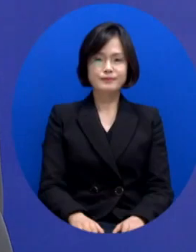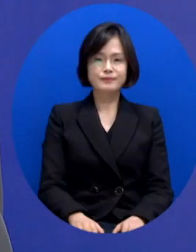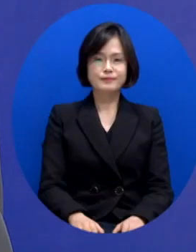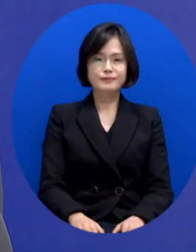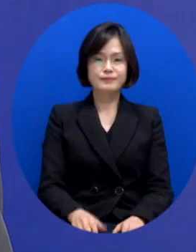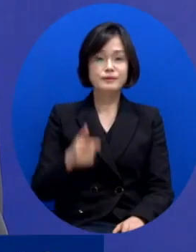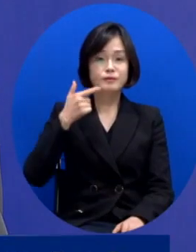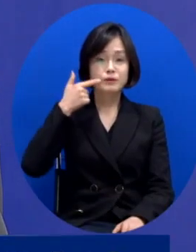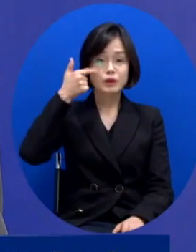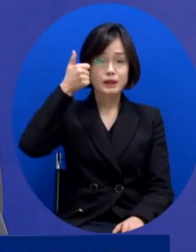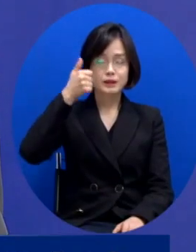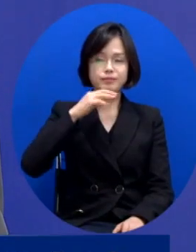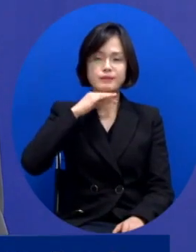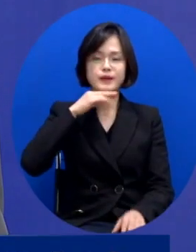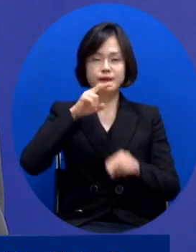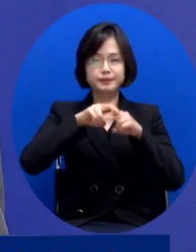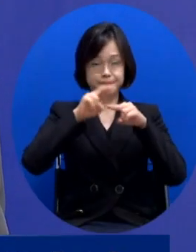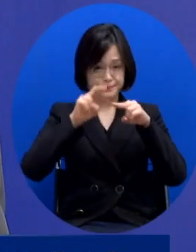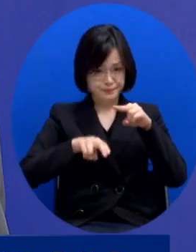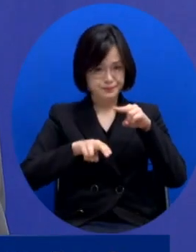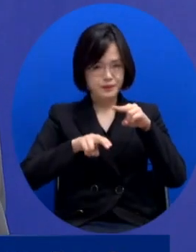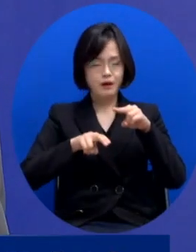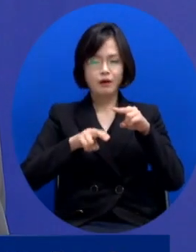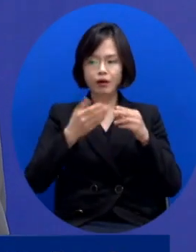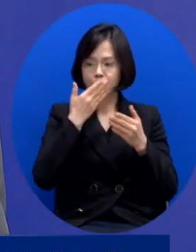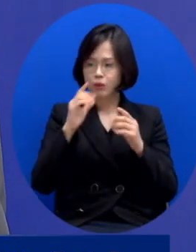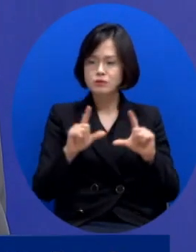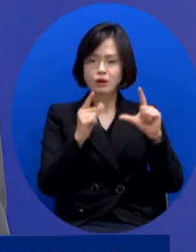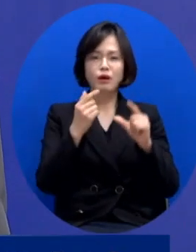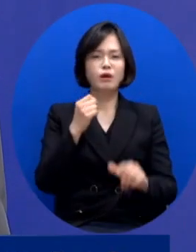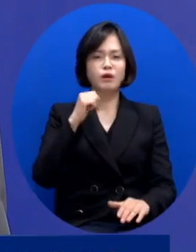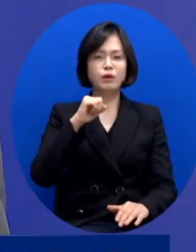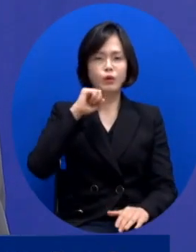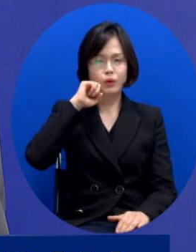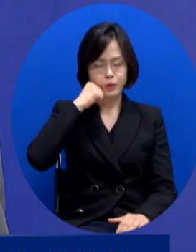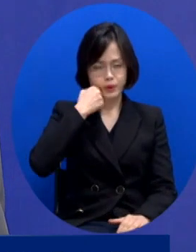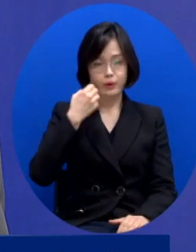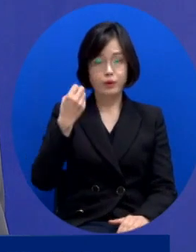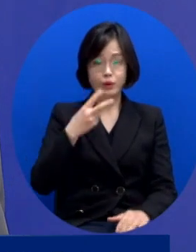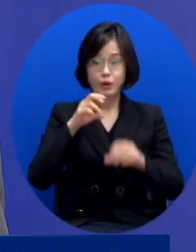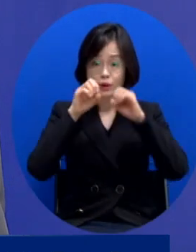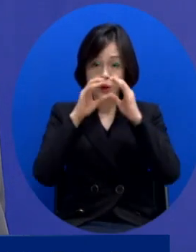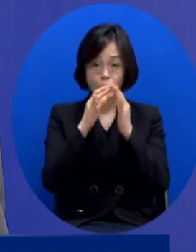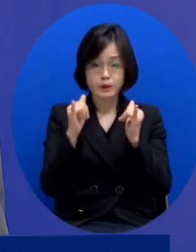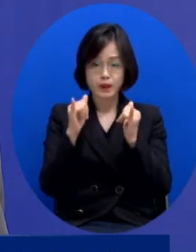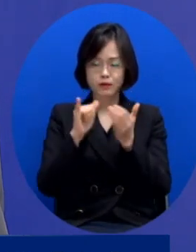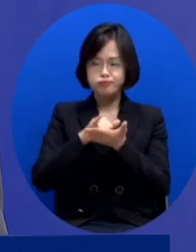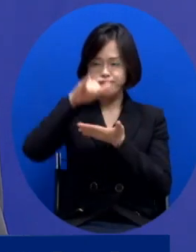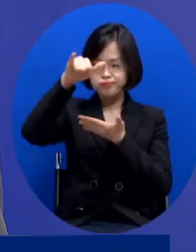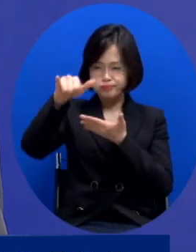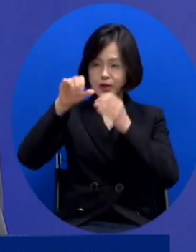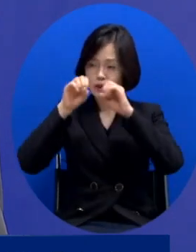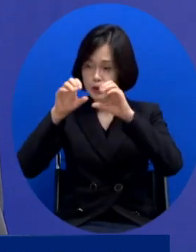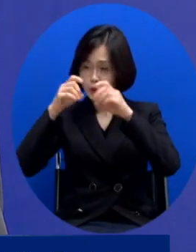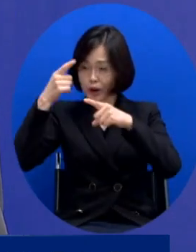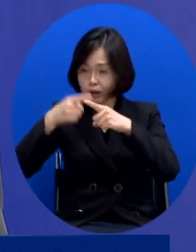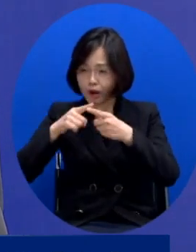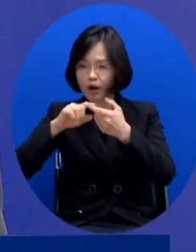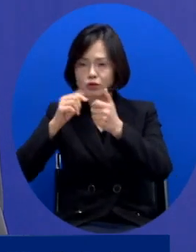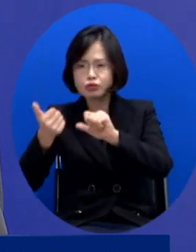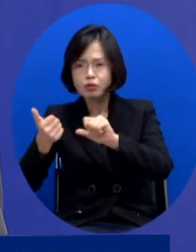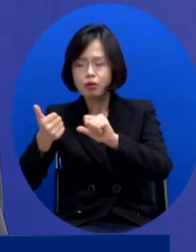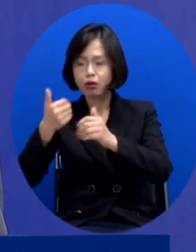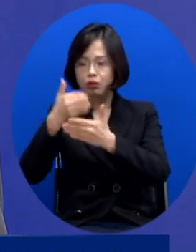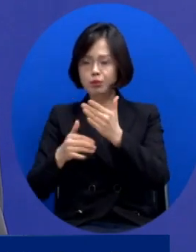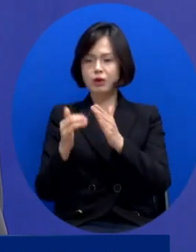경제적으로 어려운 은퇴 목회자나 불의의 사고로 순교한 선교사 유가족 등 한국교회를 위해 헌신했지만 정작